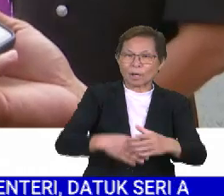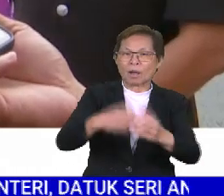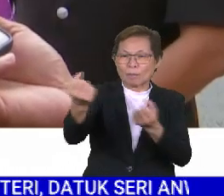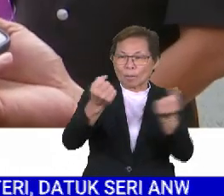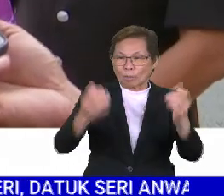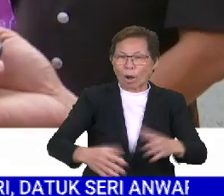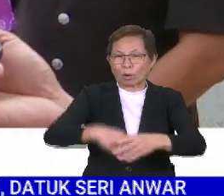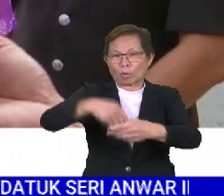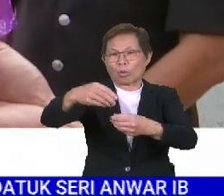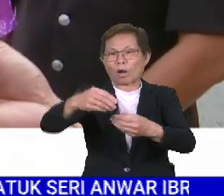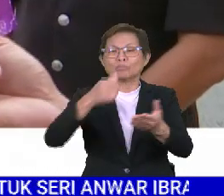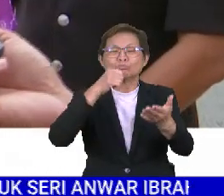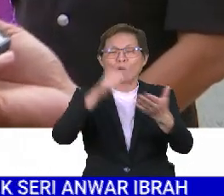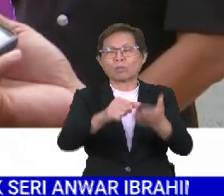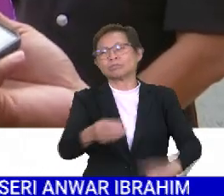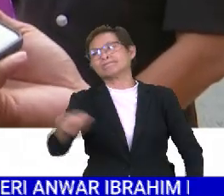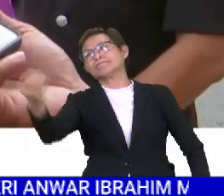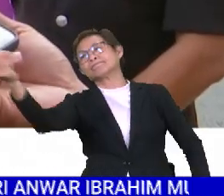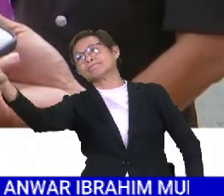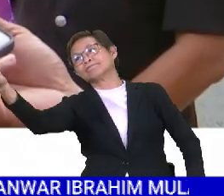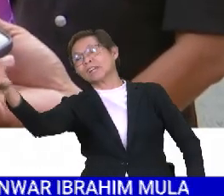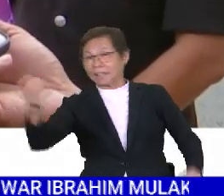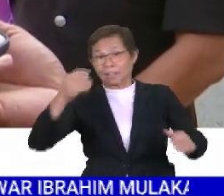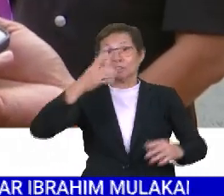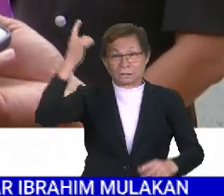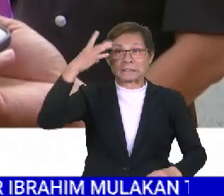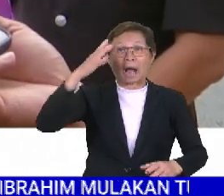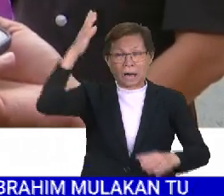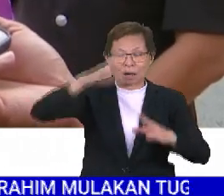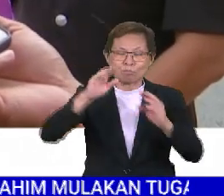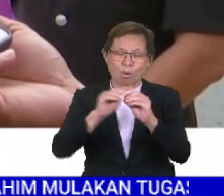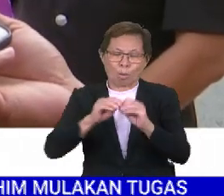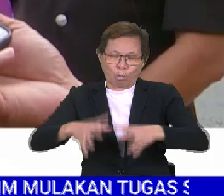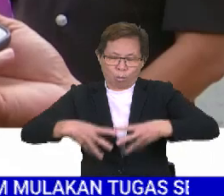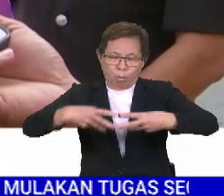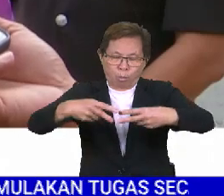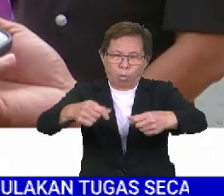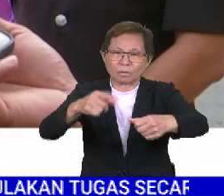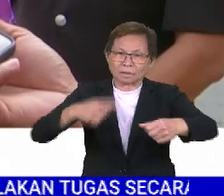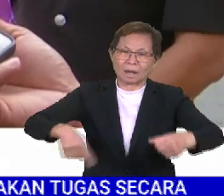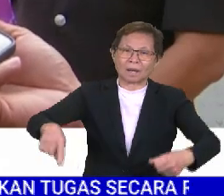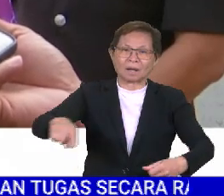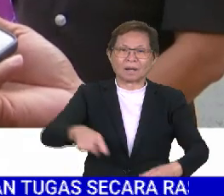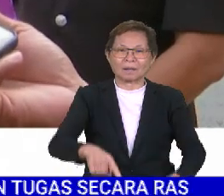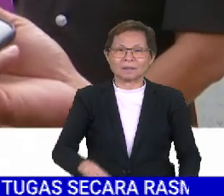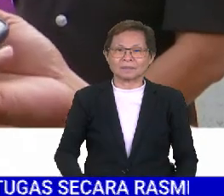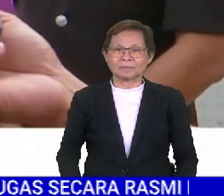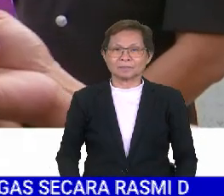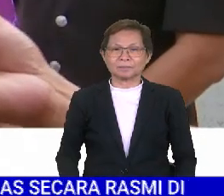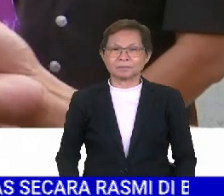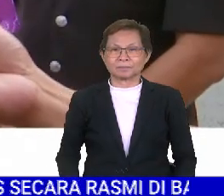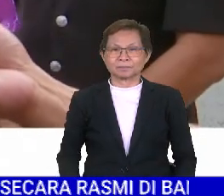mengeluarkan dokumen-dokumen yang diperlukan. So ini insyaAllah akan lebih dapat melancarkan di samping untuk memberi kesesaan kepada pengguna-pengguna kita.